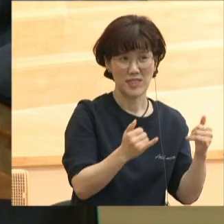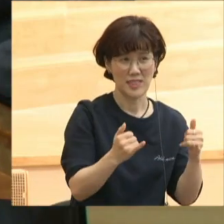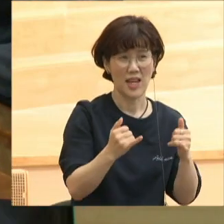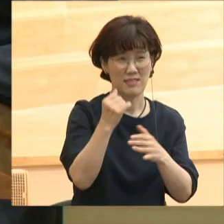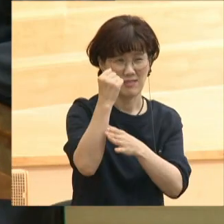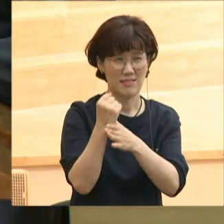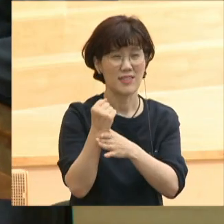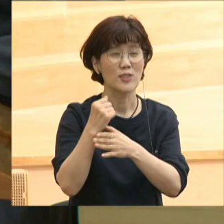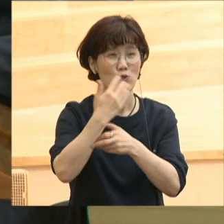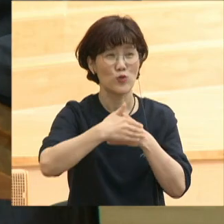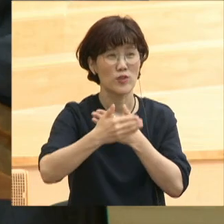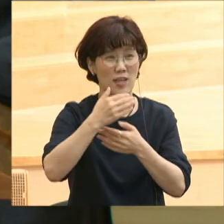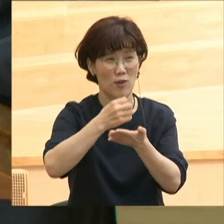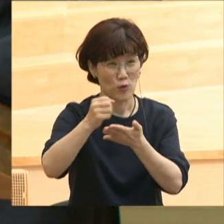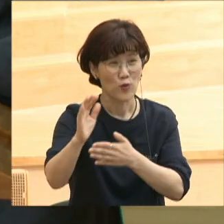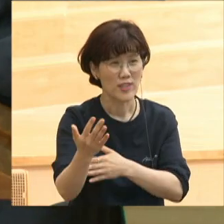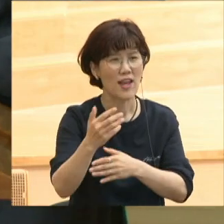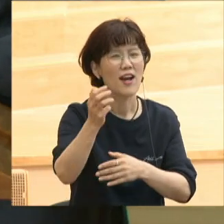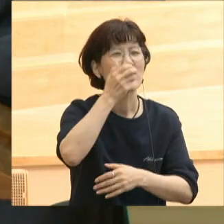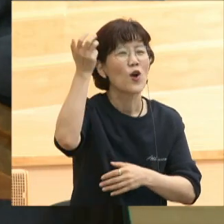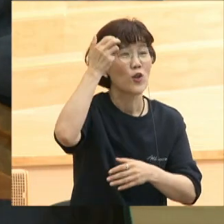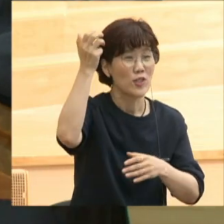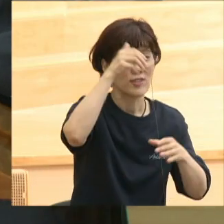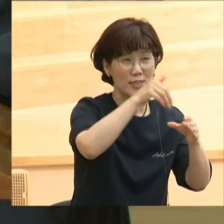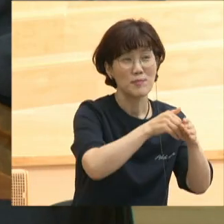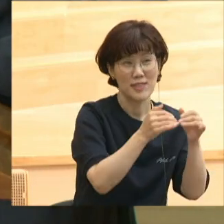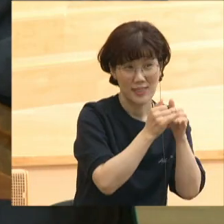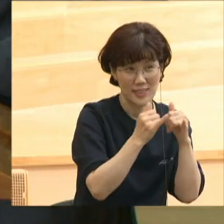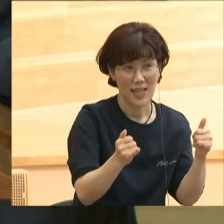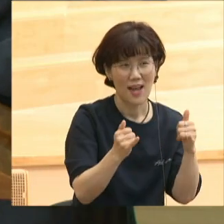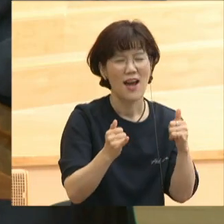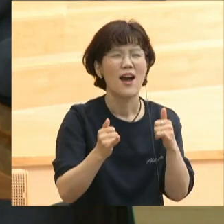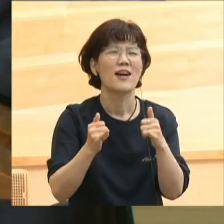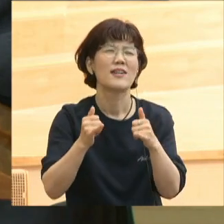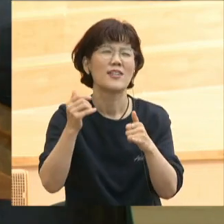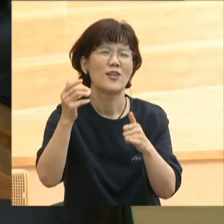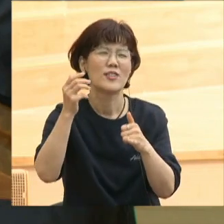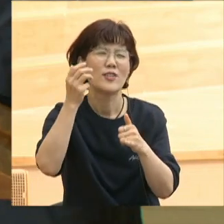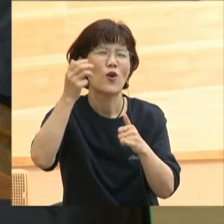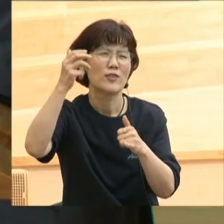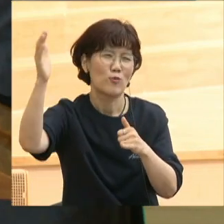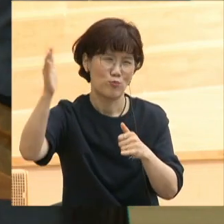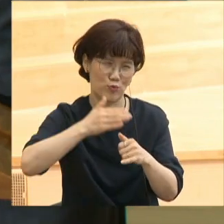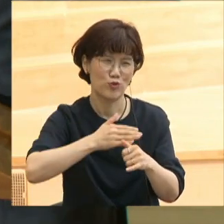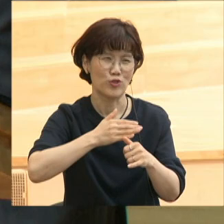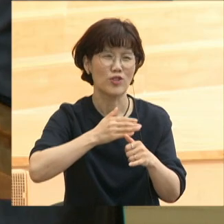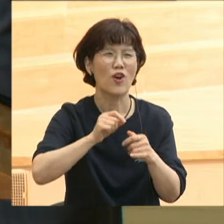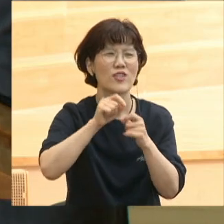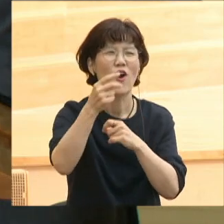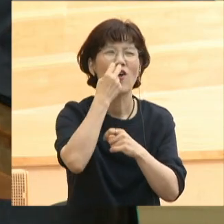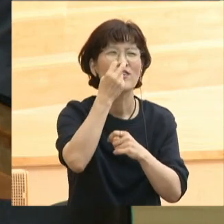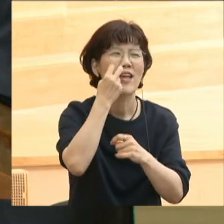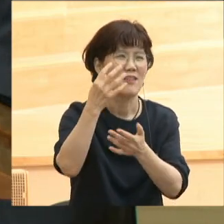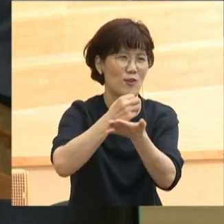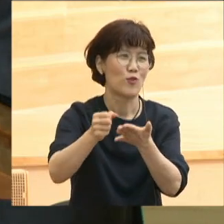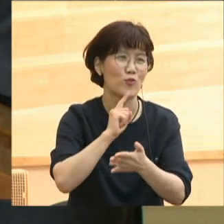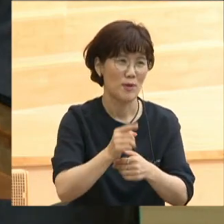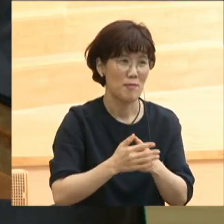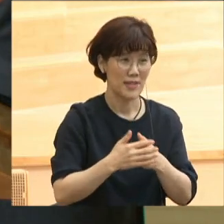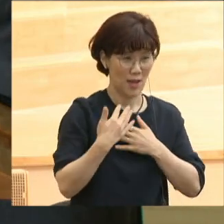것을 거두고 성령을 위해 심는 자는 성령으로부터 영생을 거두리라. 육체를 위해 심는 자, 다시 말하면